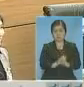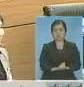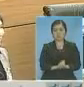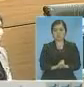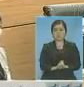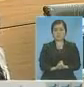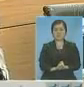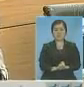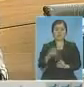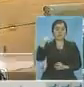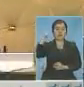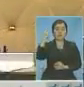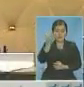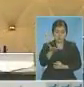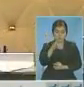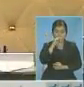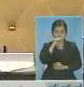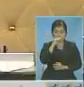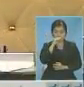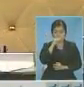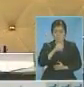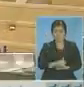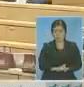ท่านรังสีมาดีกว่าท่านวชิระนั่งลงเถอะ